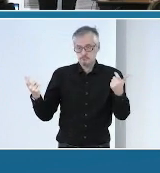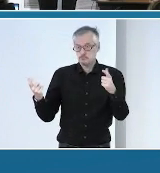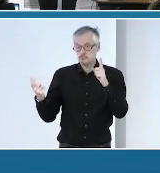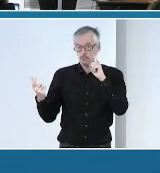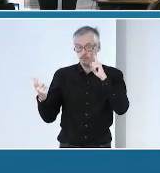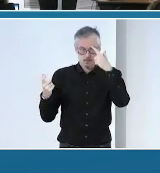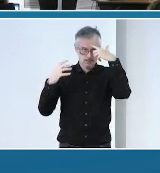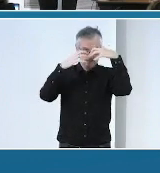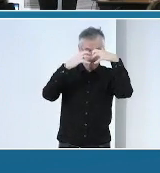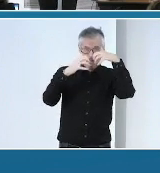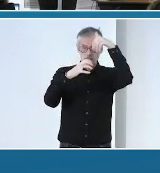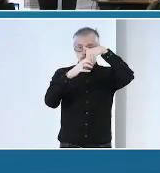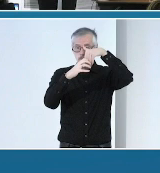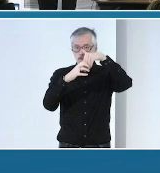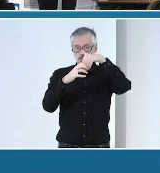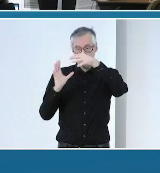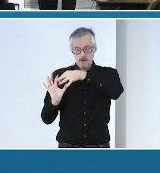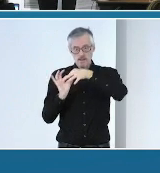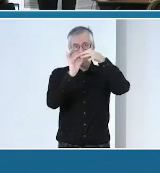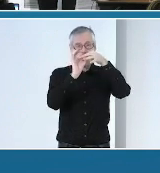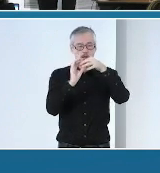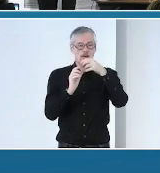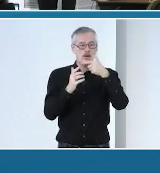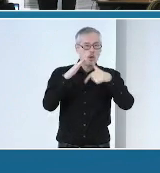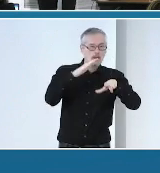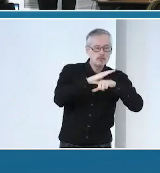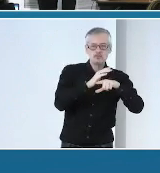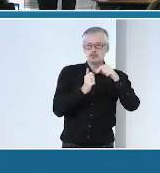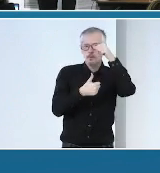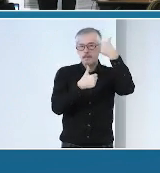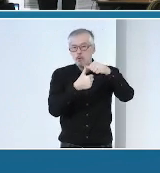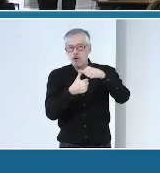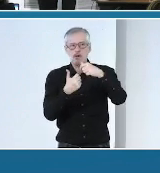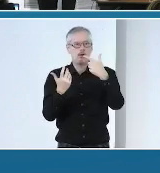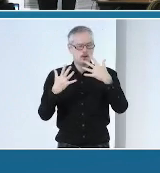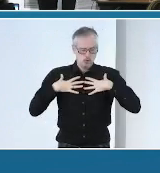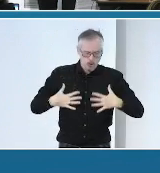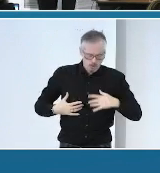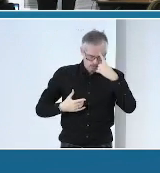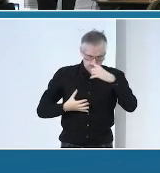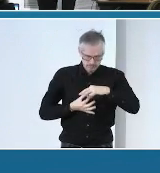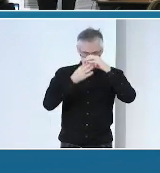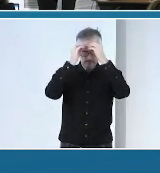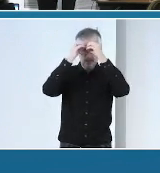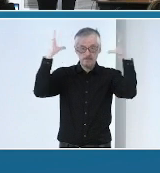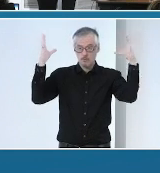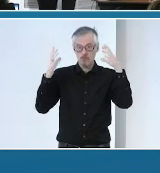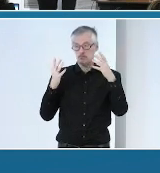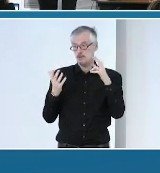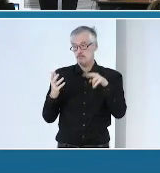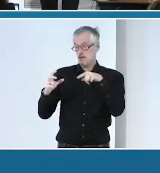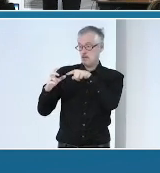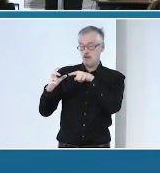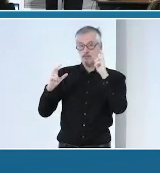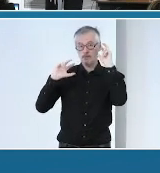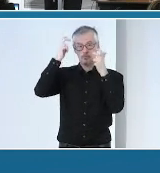d'air et de zones cérébrales que les conséquences d'une atteinte sont vraiment multiples. Voilà.